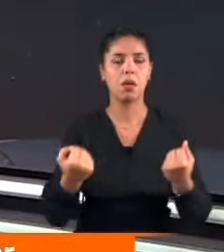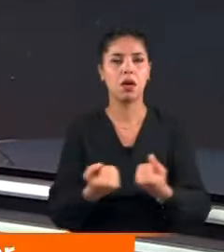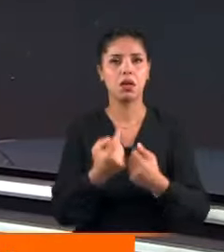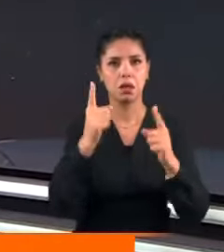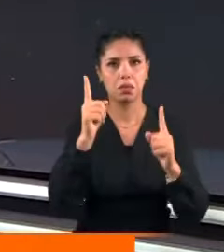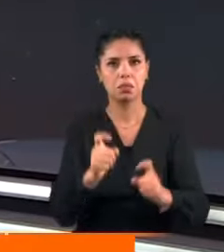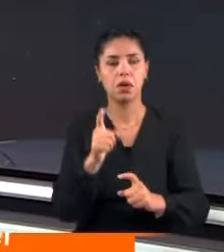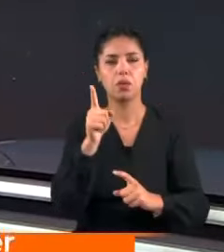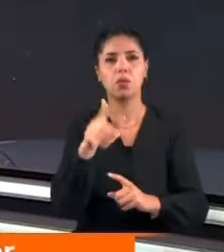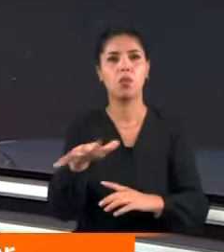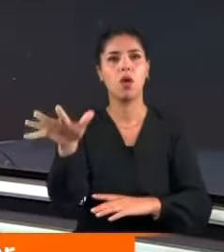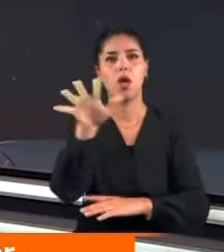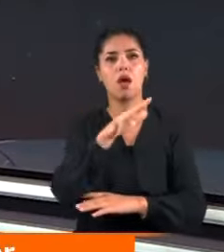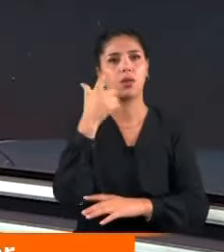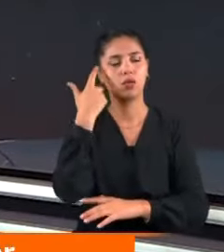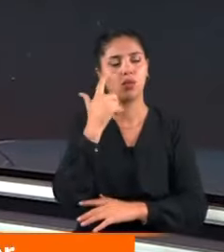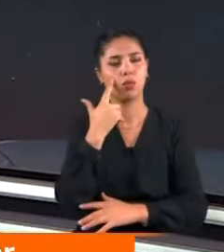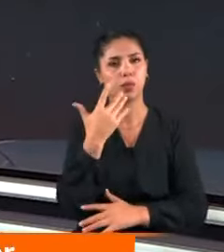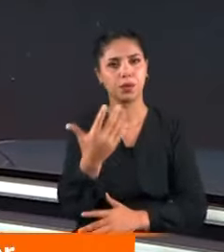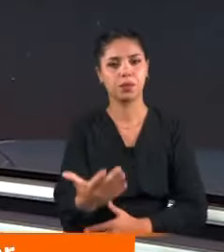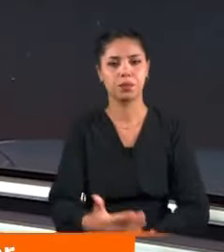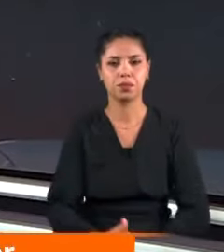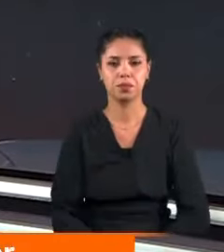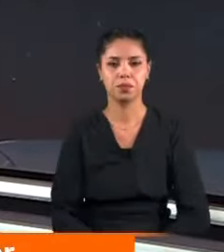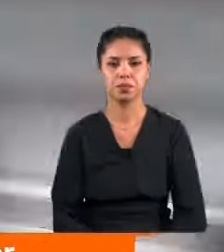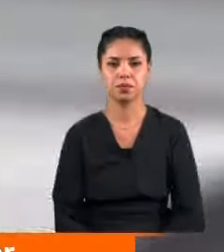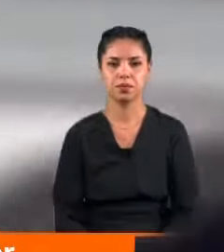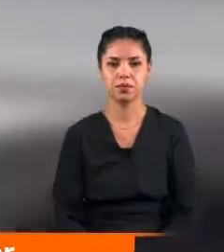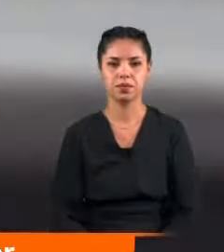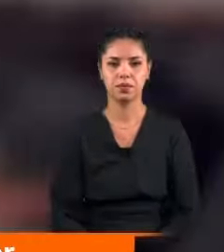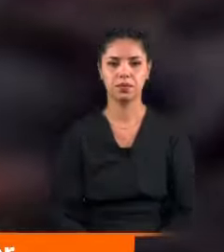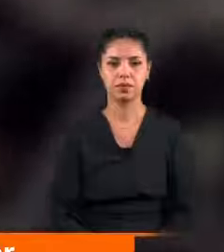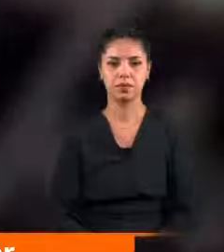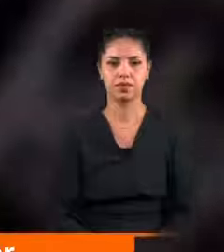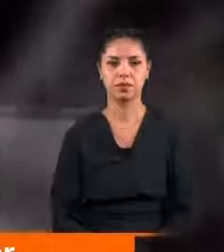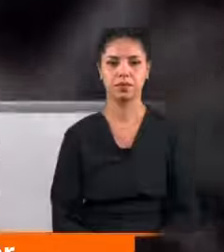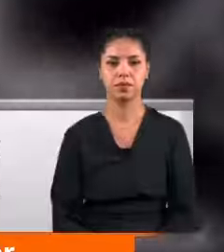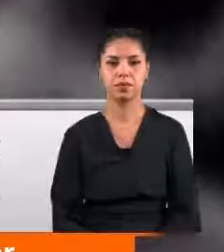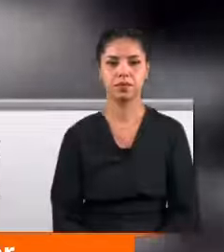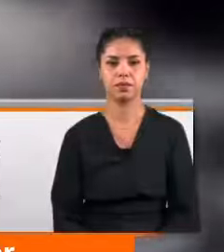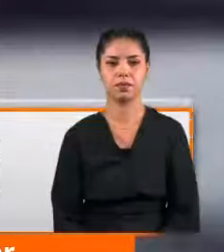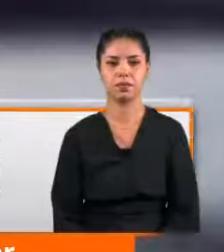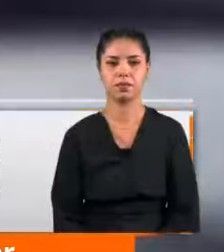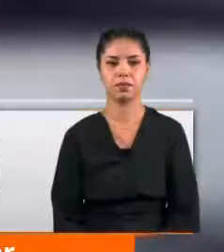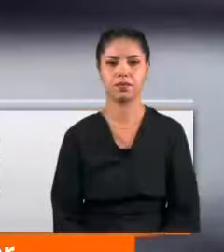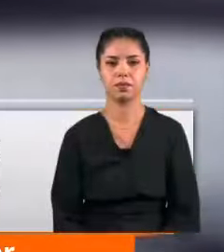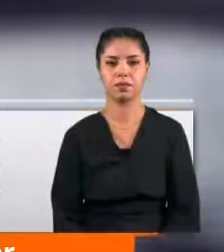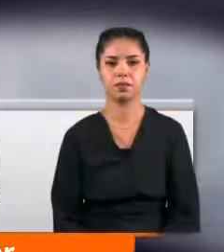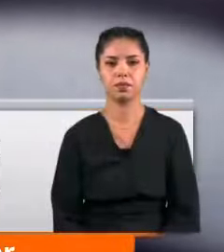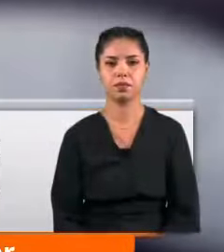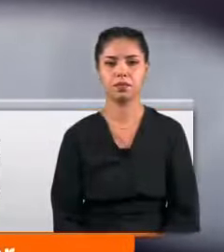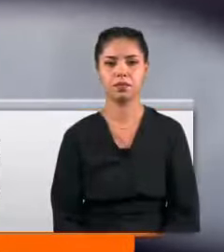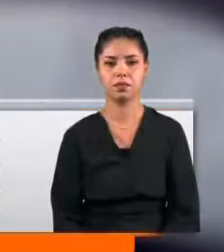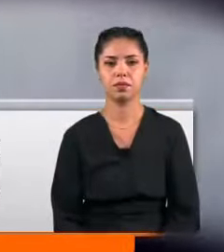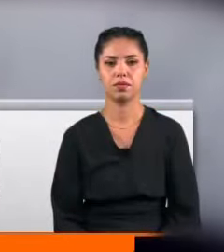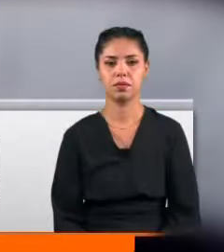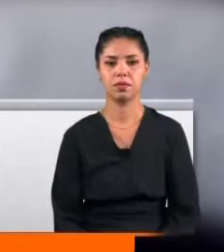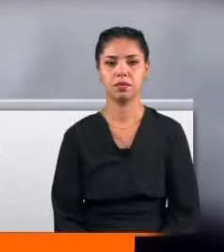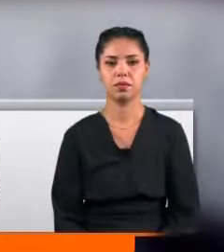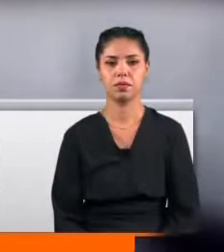mı işin aslı herkesi çok şaşırttı airbag kontrolü yaptığımızda aracımız 2015 model